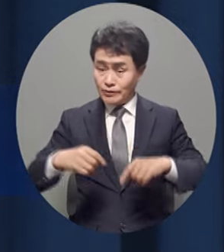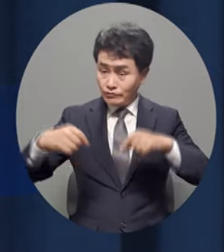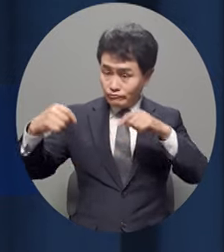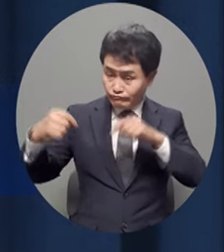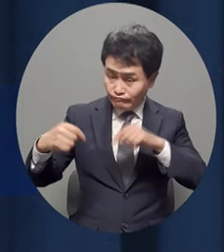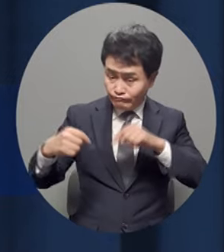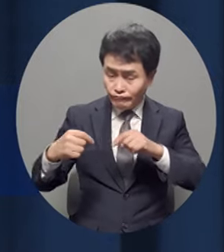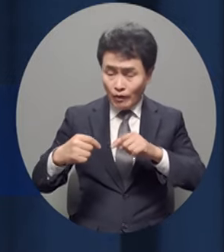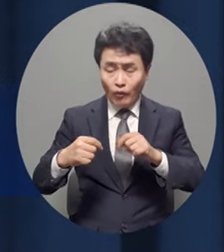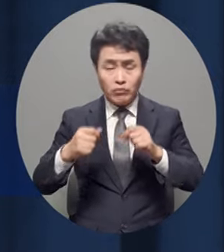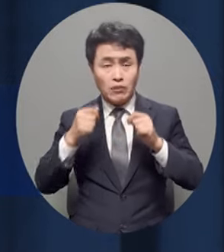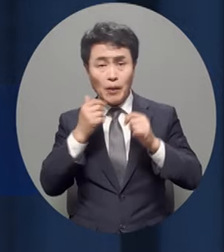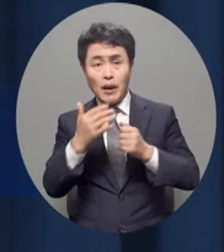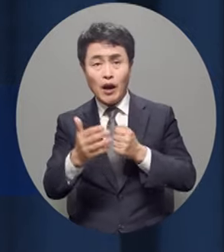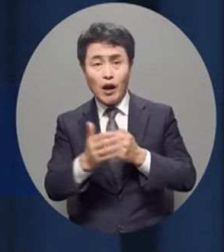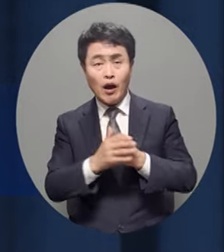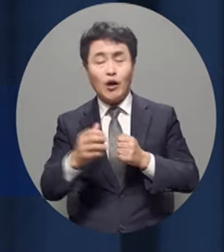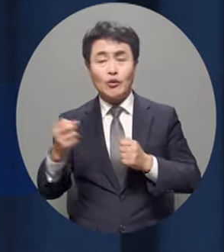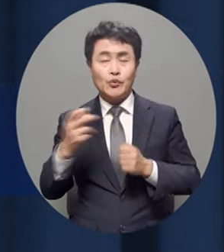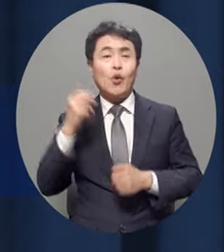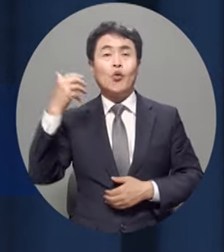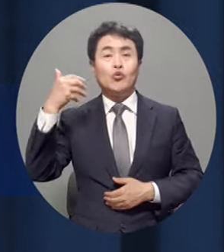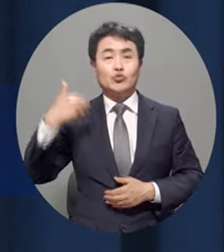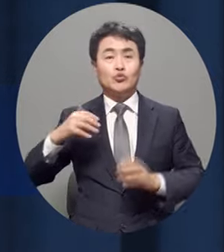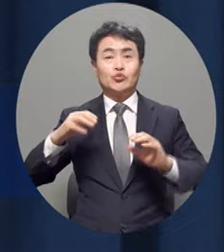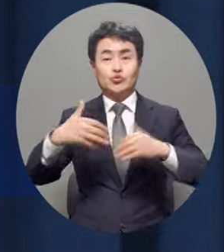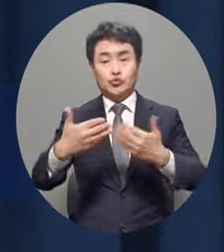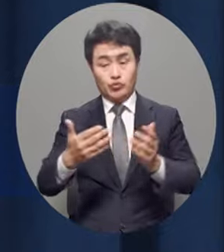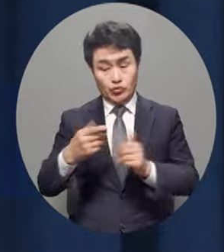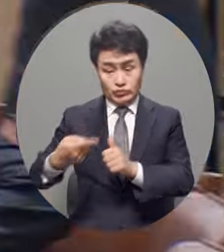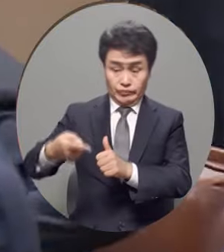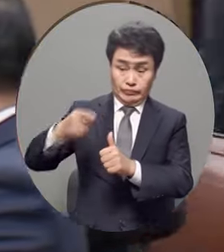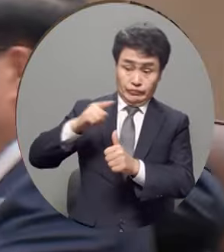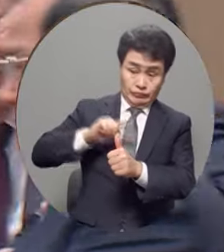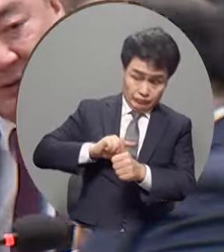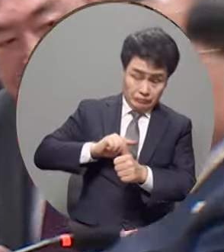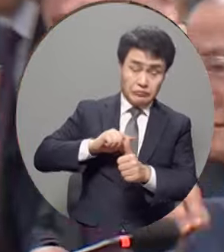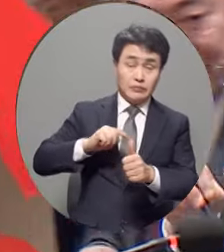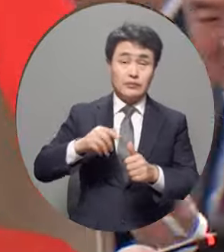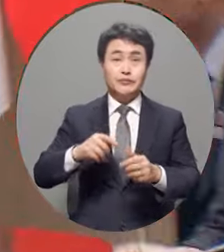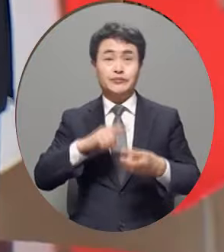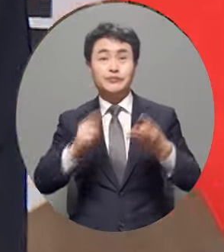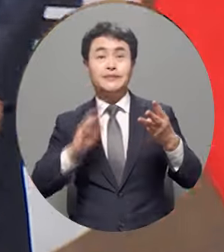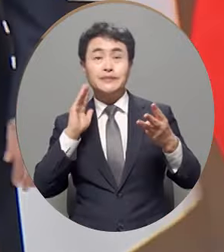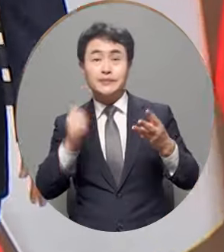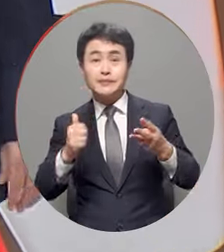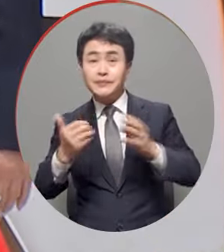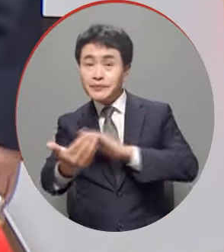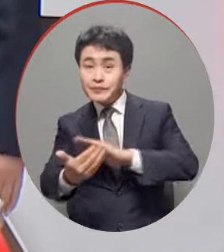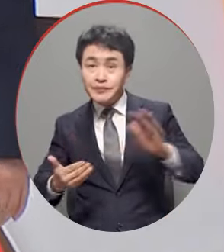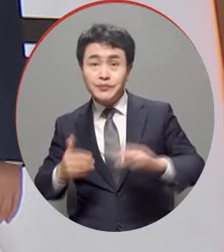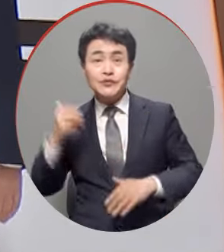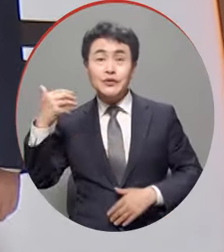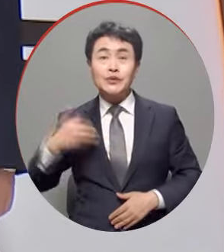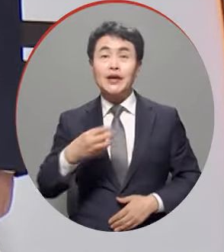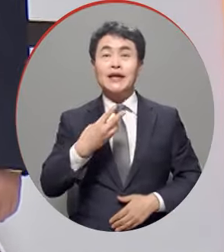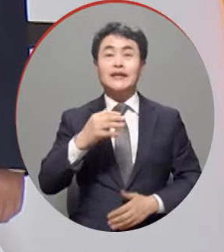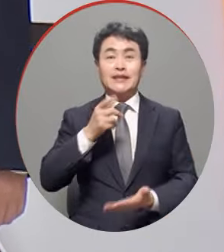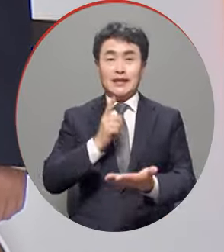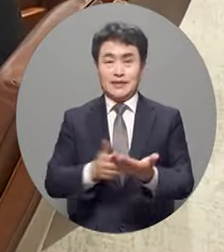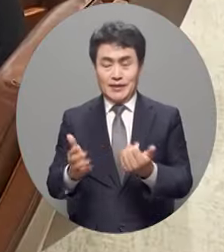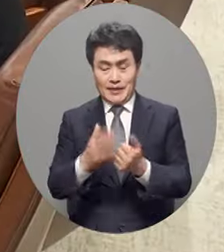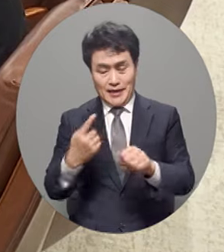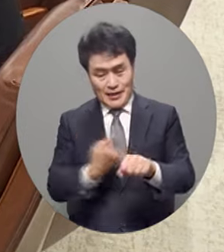될뿐만 아니라 중국을 적극적으로 관키 윤 대통령은 이보다 앞서 중국 리창 총리와도